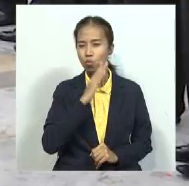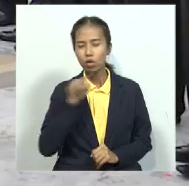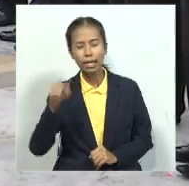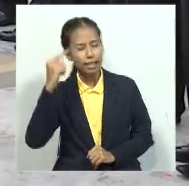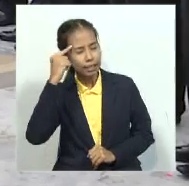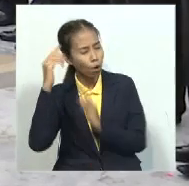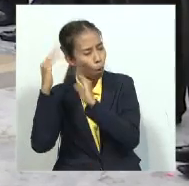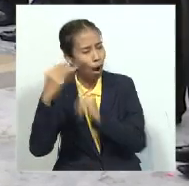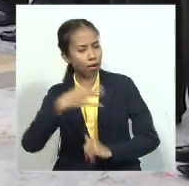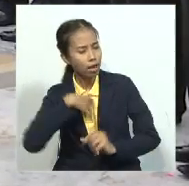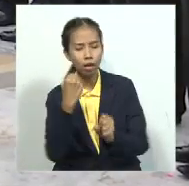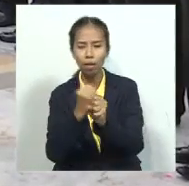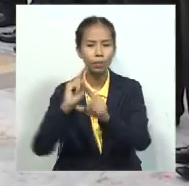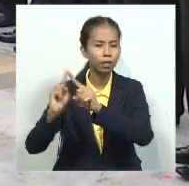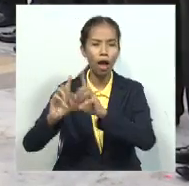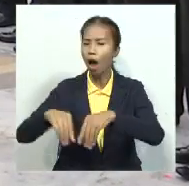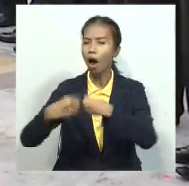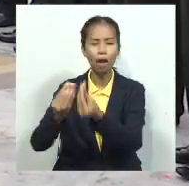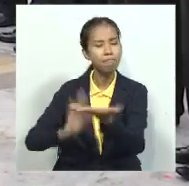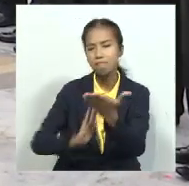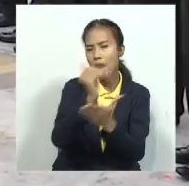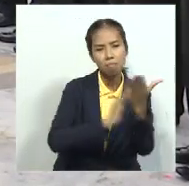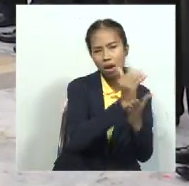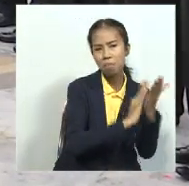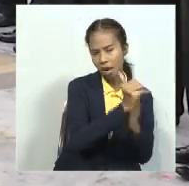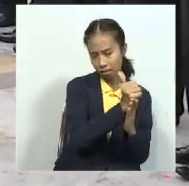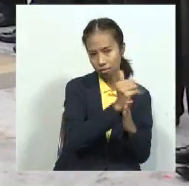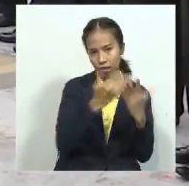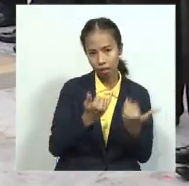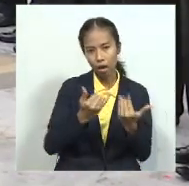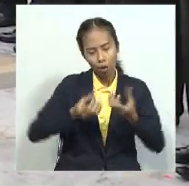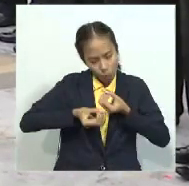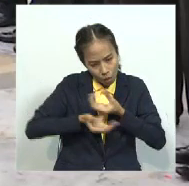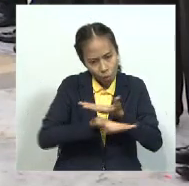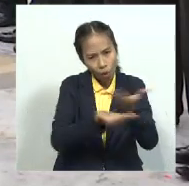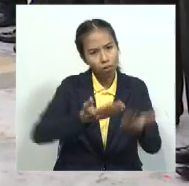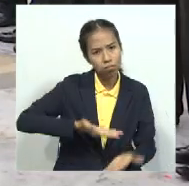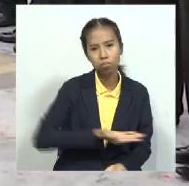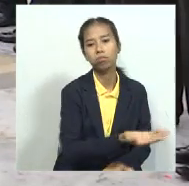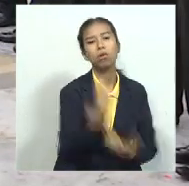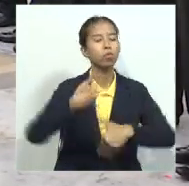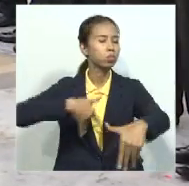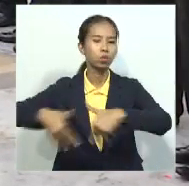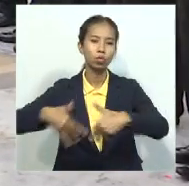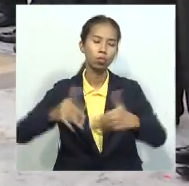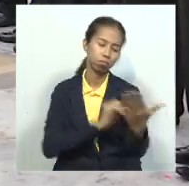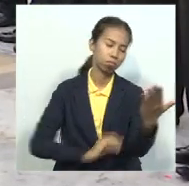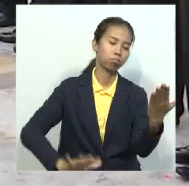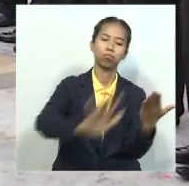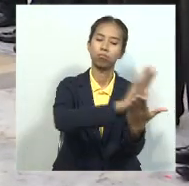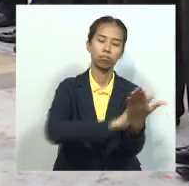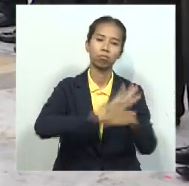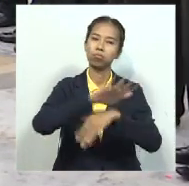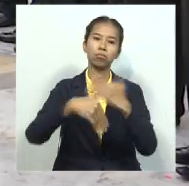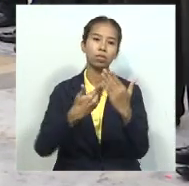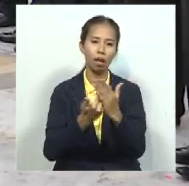งค์สิ่งใดที่ท่านหวังขอประสบความสำเร็จแล้วก็ขอให้พรต่างๆเหล่านี้ไปสู่ประชาชนทุกคนทั้งประเทศด้วยเรามี